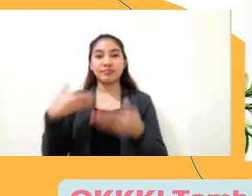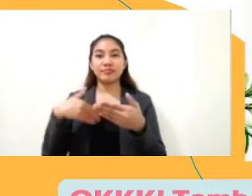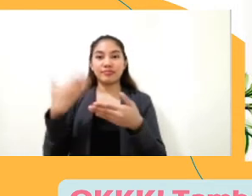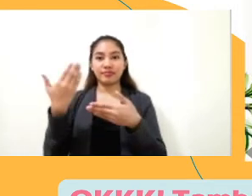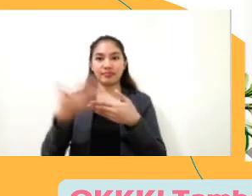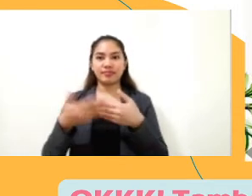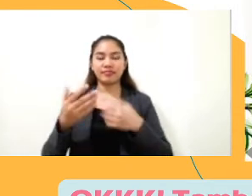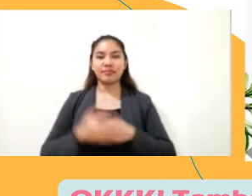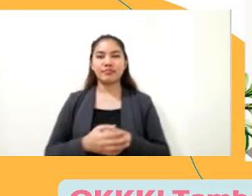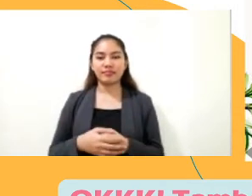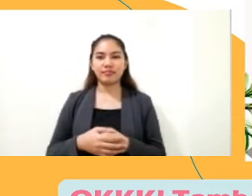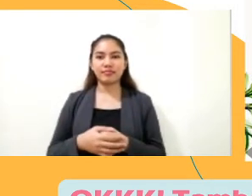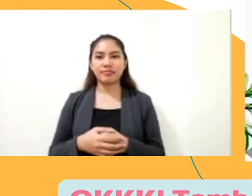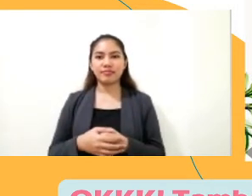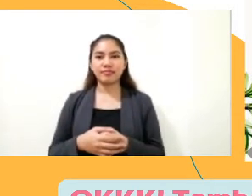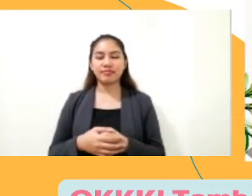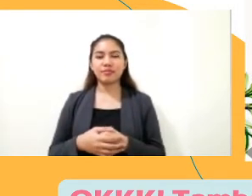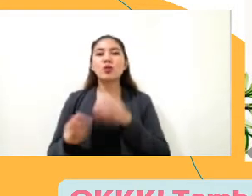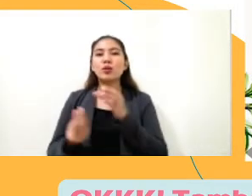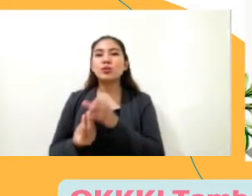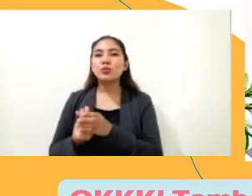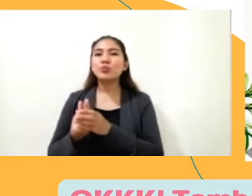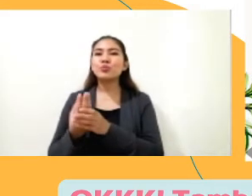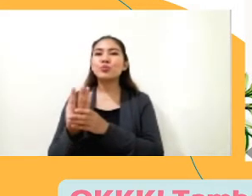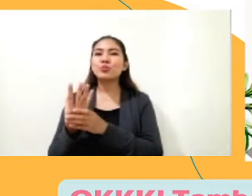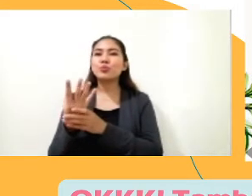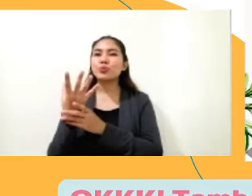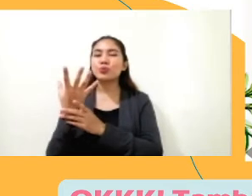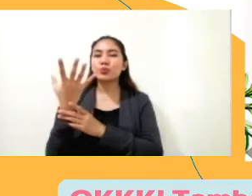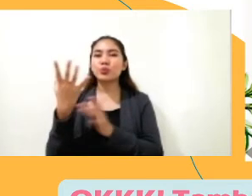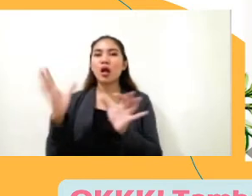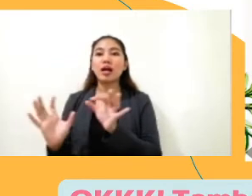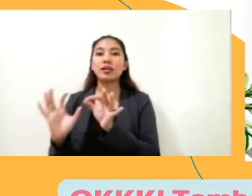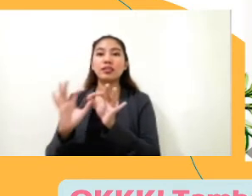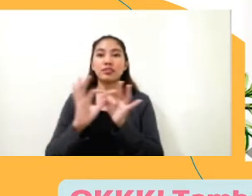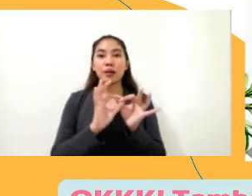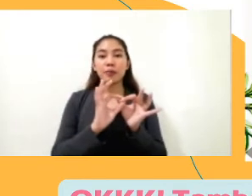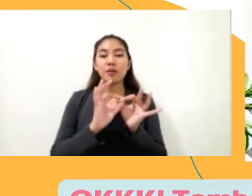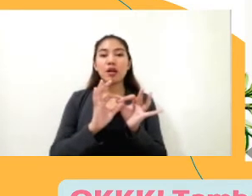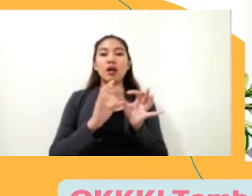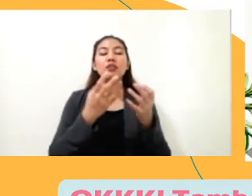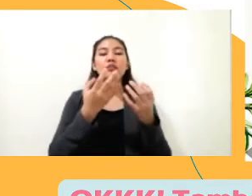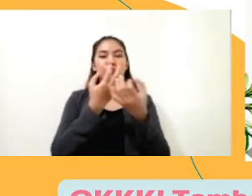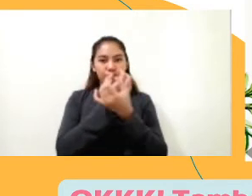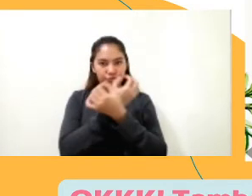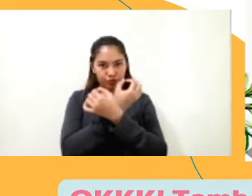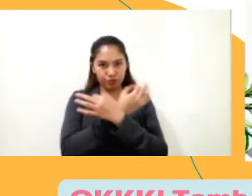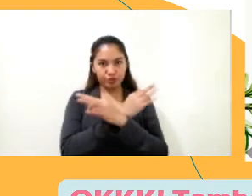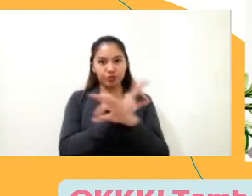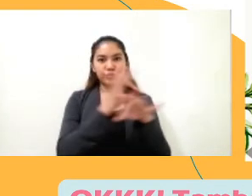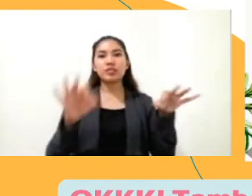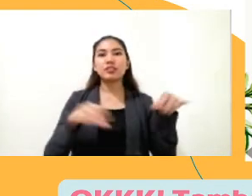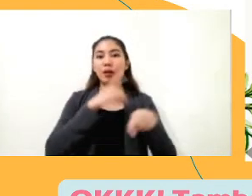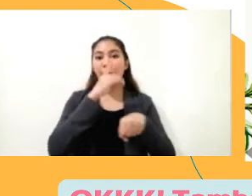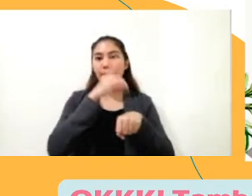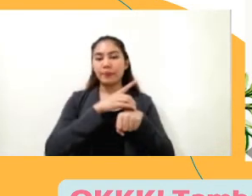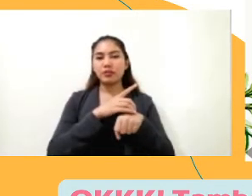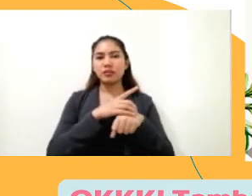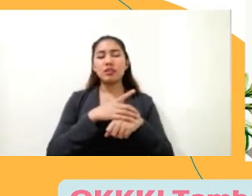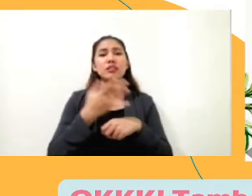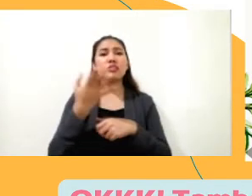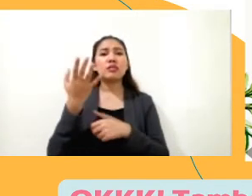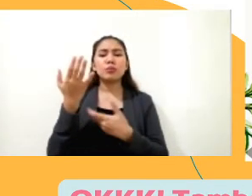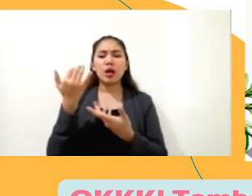ay ang ating pagyabong ay kaakibat ng ating kalayaan. So kailangan pala maging malaya